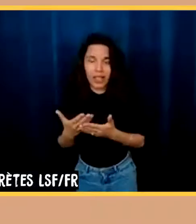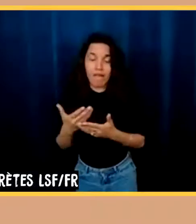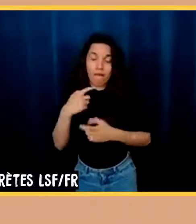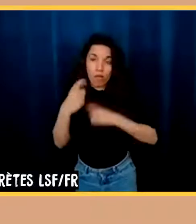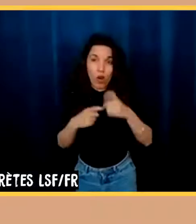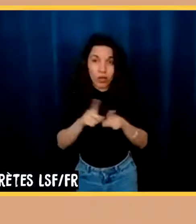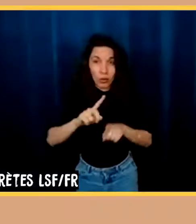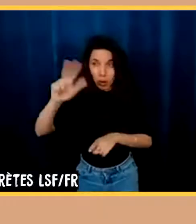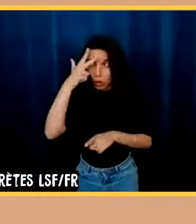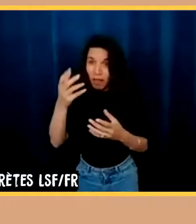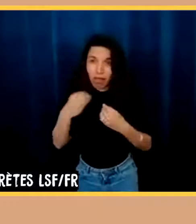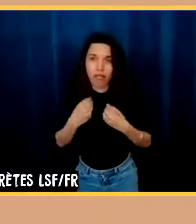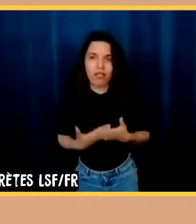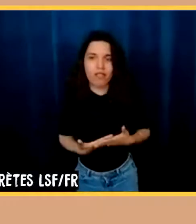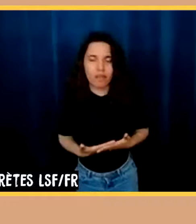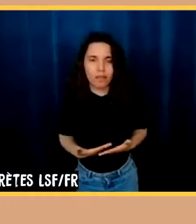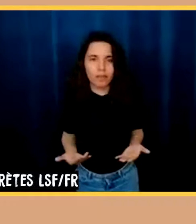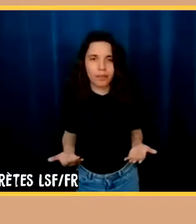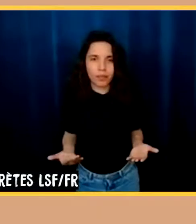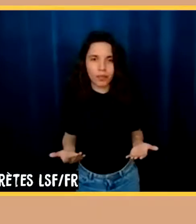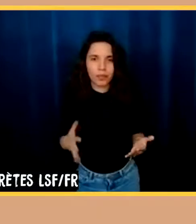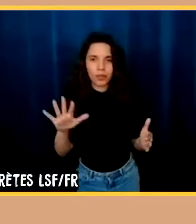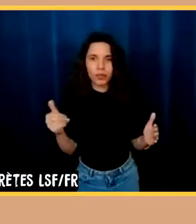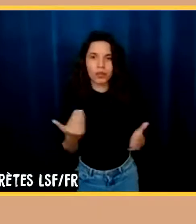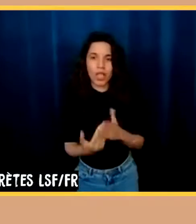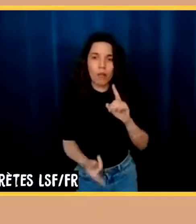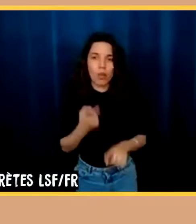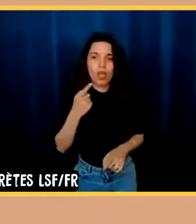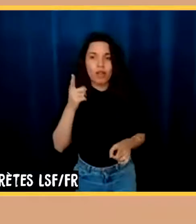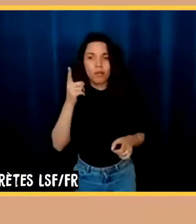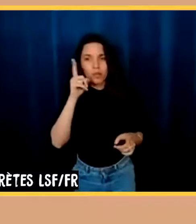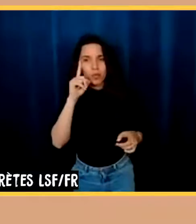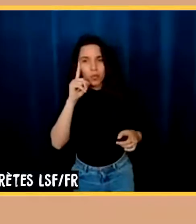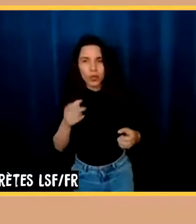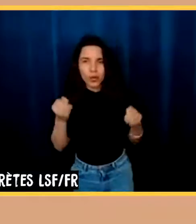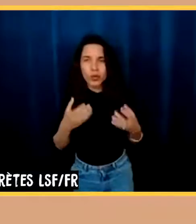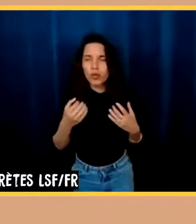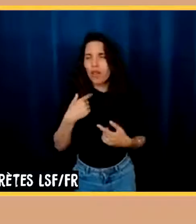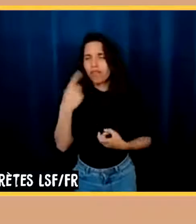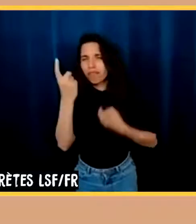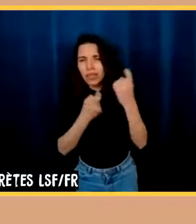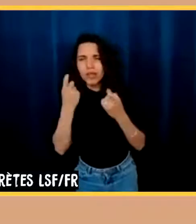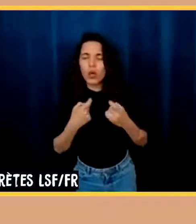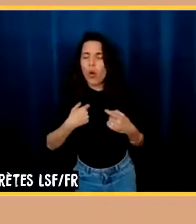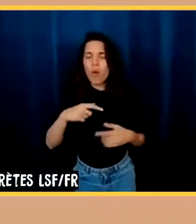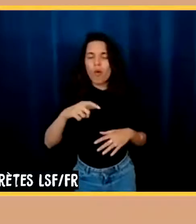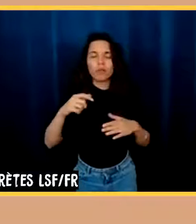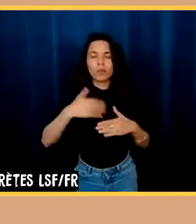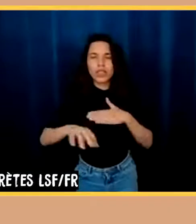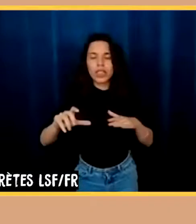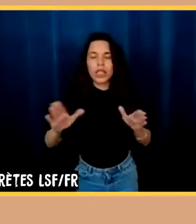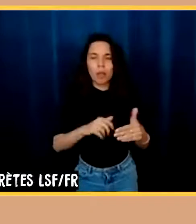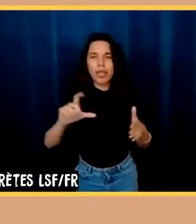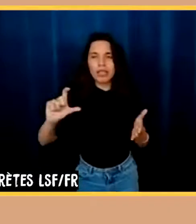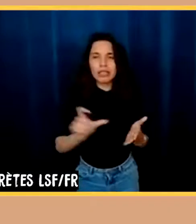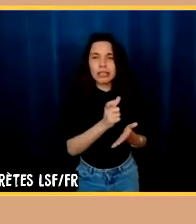sont aujourd'hui. Donc, c'est important parce qu'on parle souvent de la question des femmes en islam en termes juste de droits et de devoirs et de